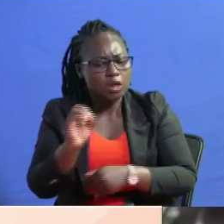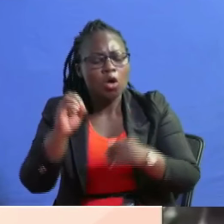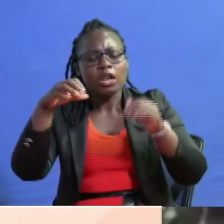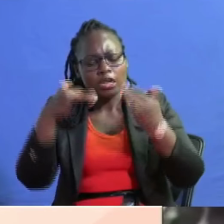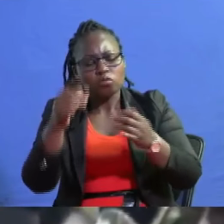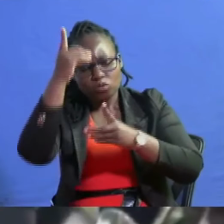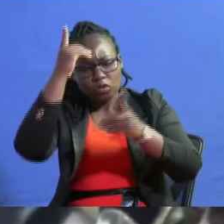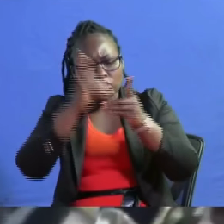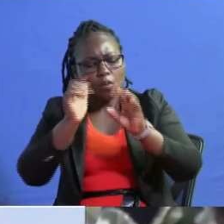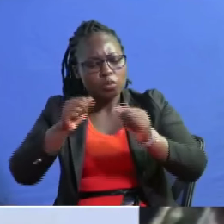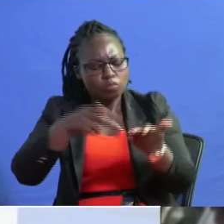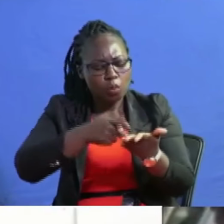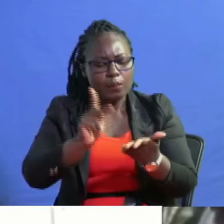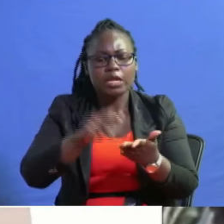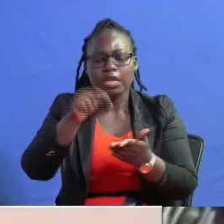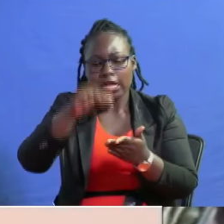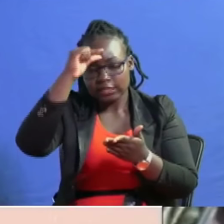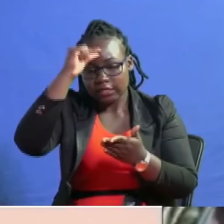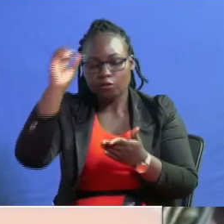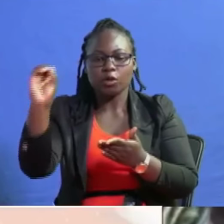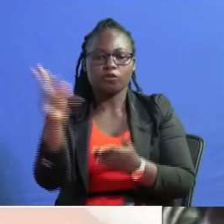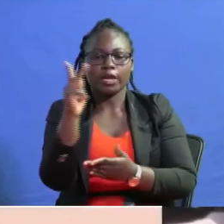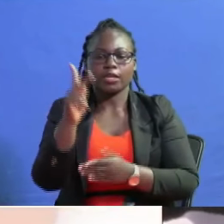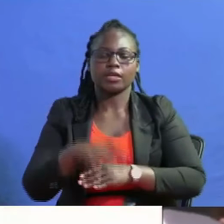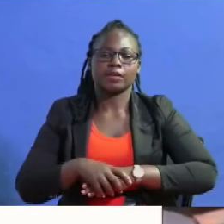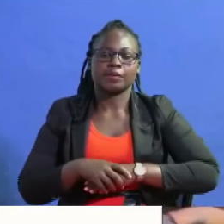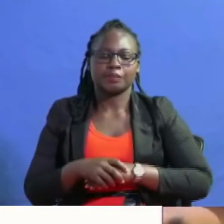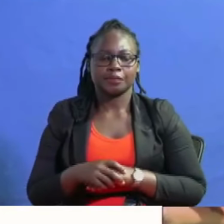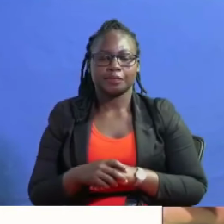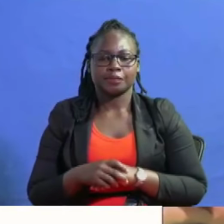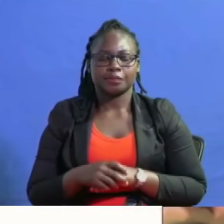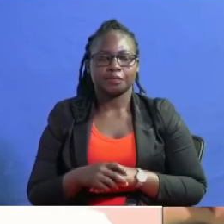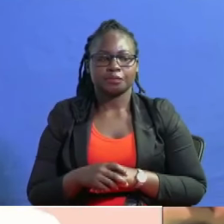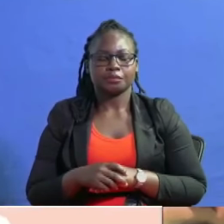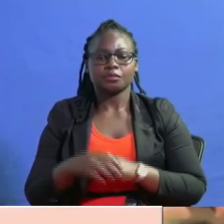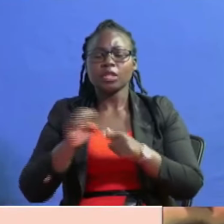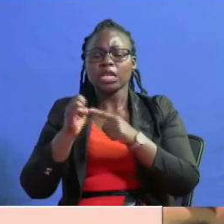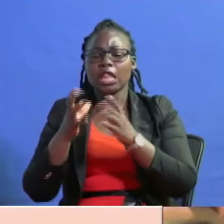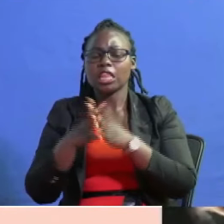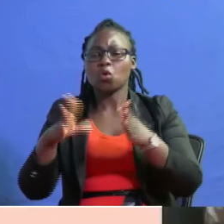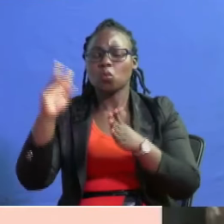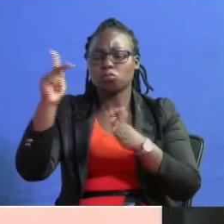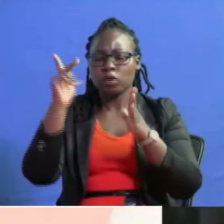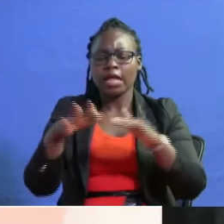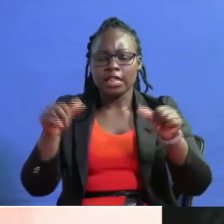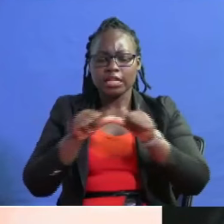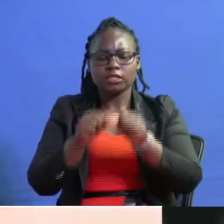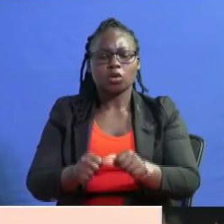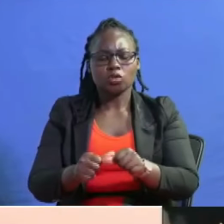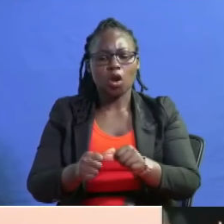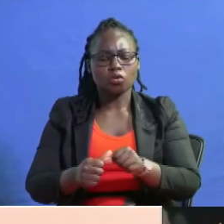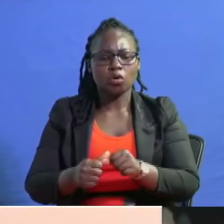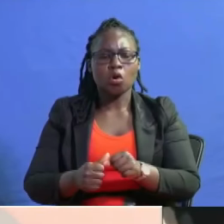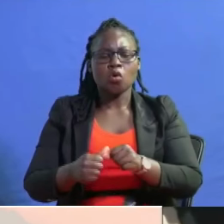tumeamua tutawalipia kama serikali ya Kenya. Aidha, mkuu wa nchi amezidi kupigia debe mpango